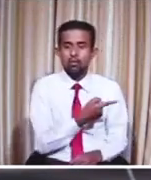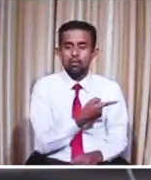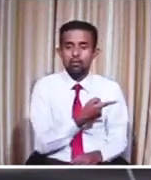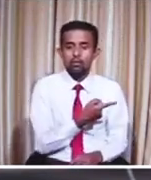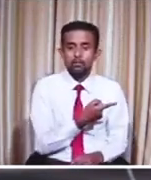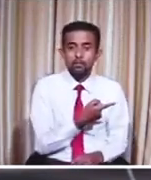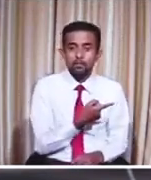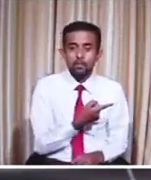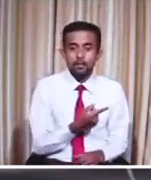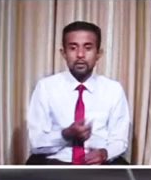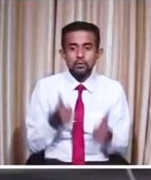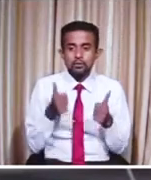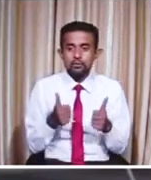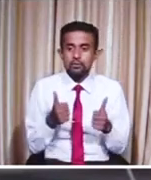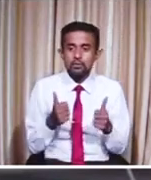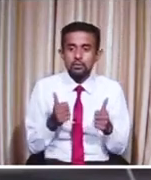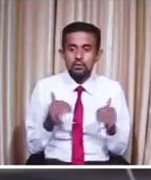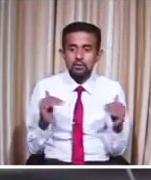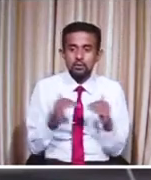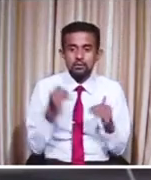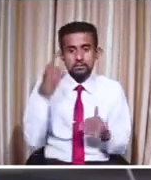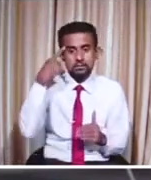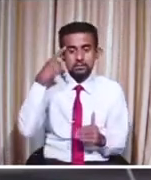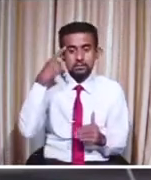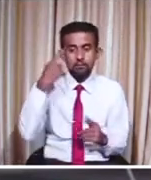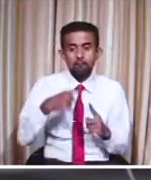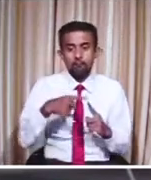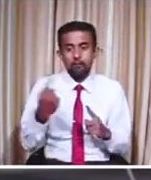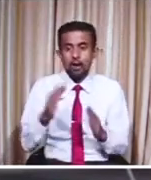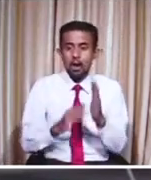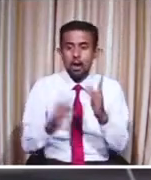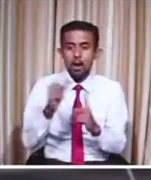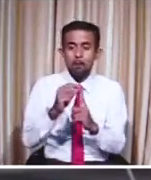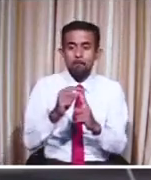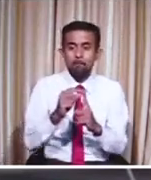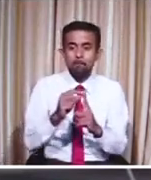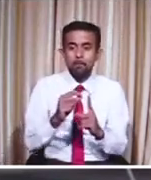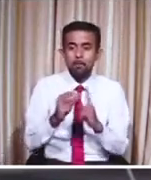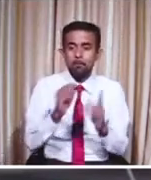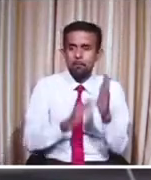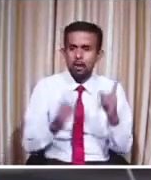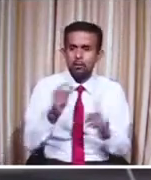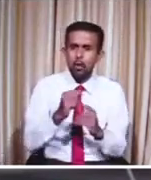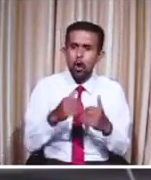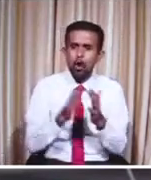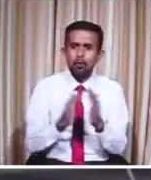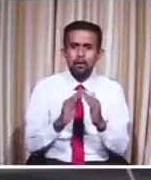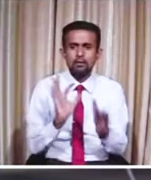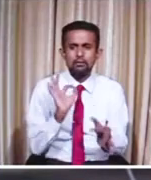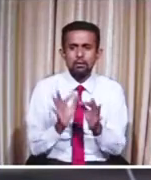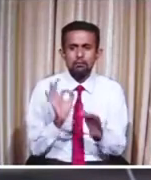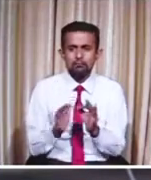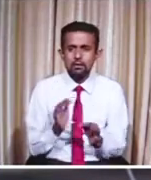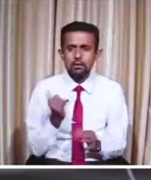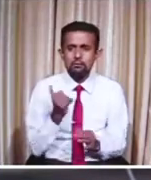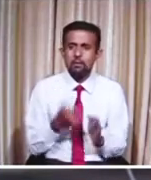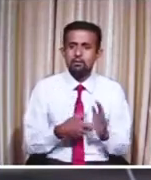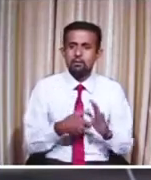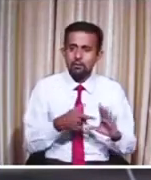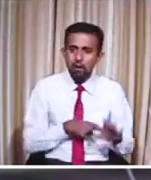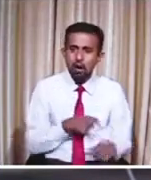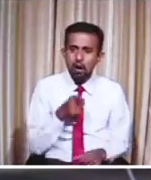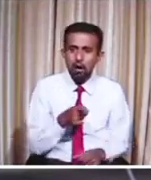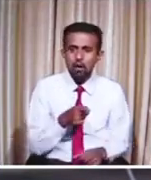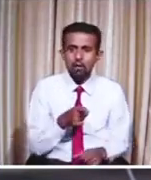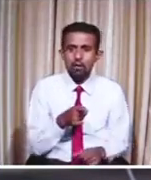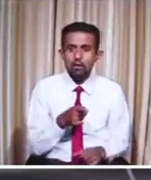ඒක සදාචාර හේතුව බවට පත් කරගෙන අනික් මැතිඅම තුරුන්ගේ පළාත් සභා ප්‍රාදේශ සභා මන්ත්‍රීවරුන්ගේ ගෙවල් ගිනි තියන්න සමහරුන්ට ඕන.